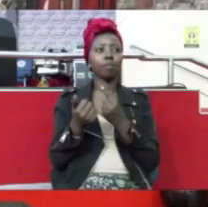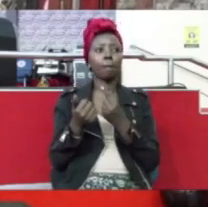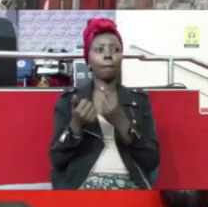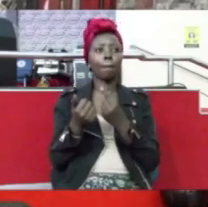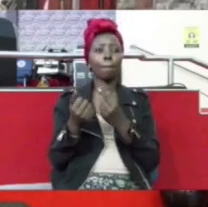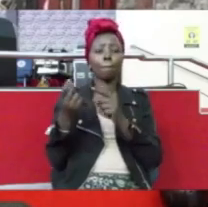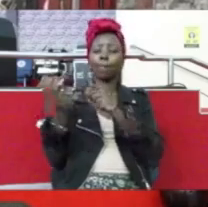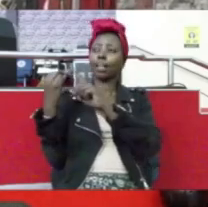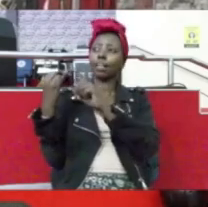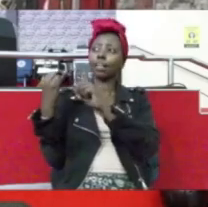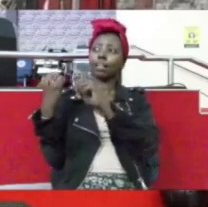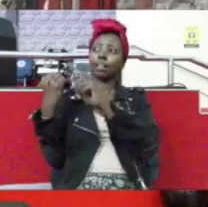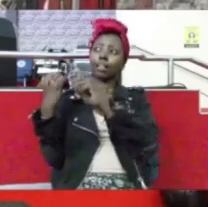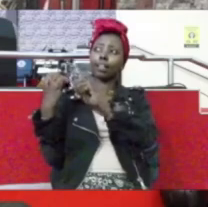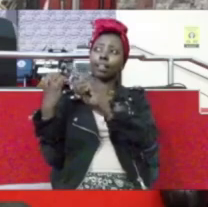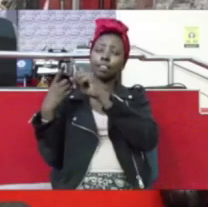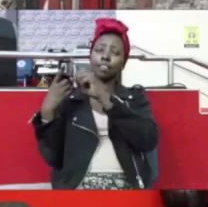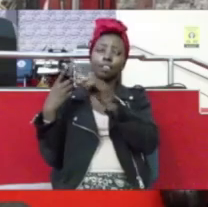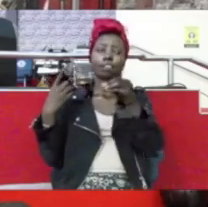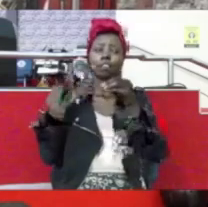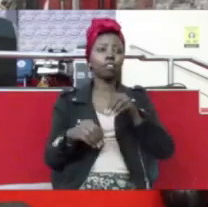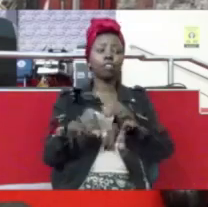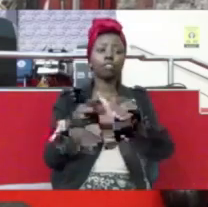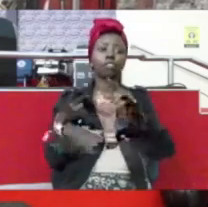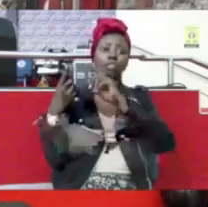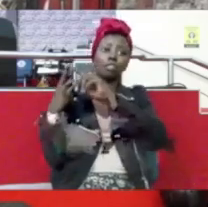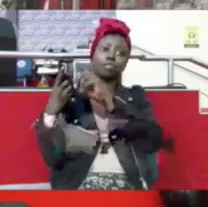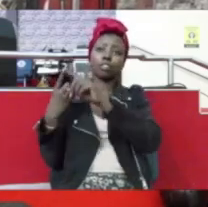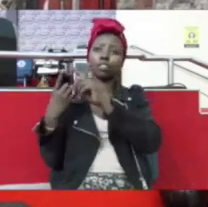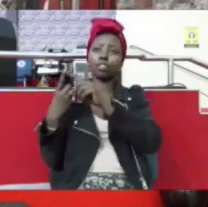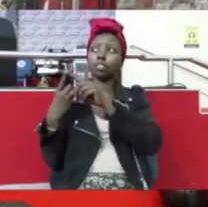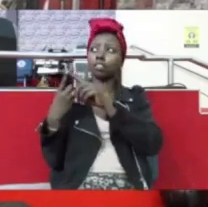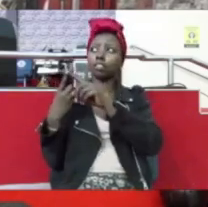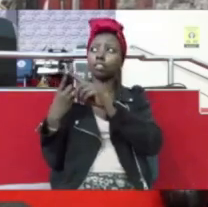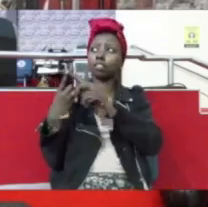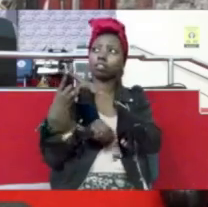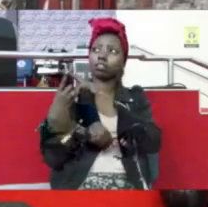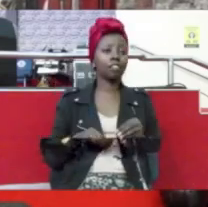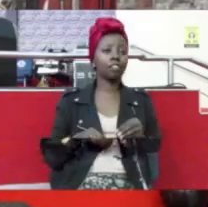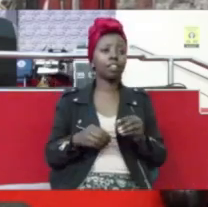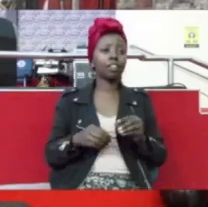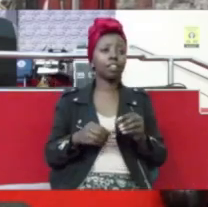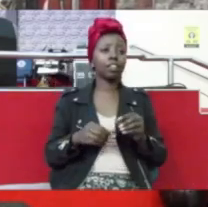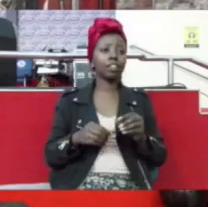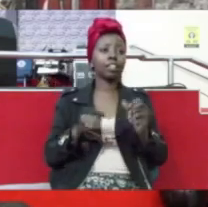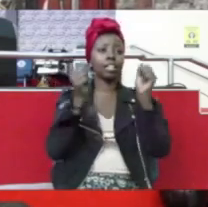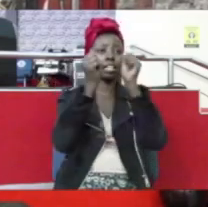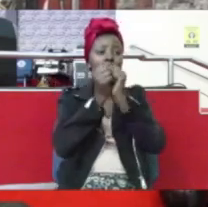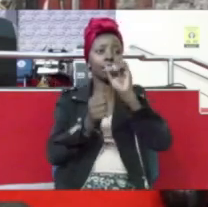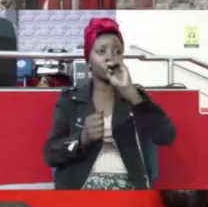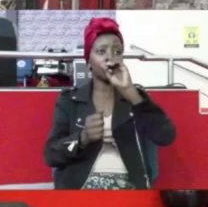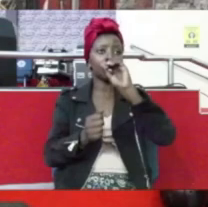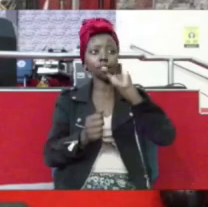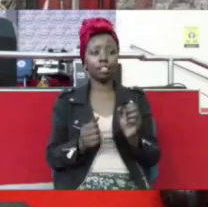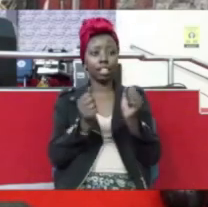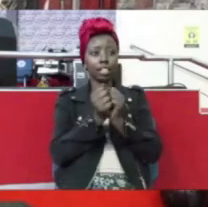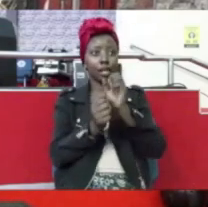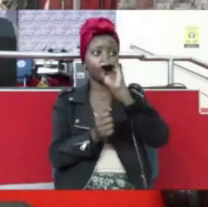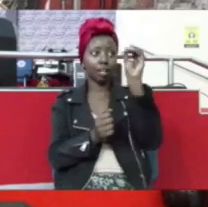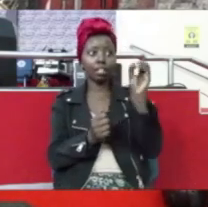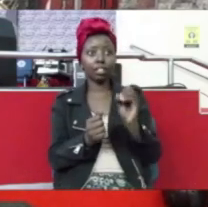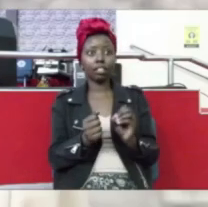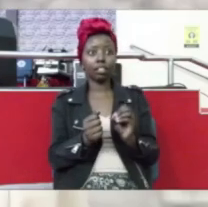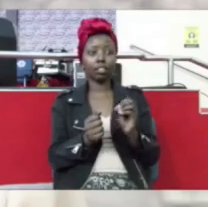of giving that we find in scripture is what we call first fruits. Ile utoaji ya kwanza katika ufalme ni ile ya matoleo